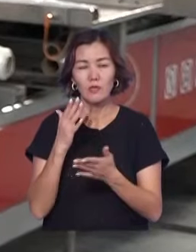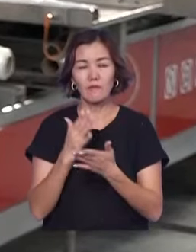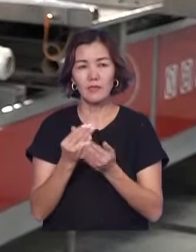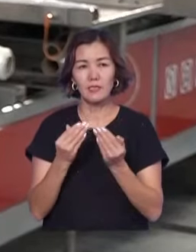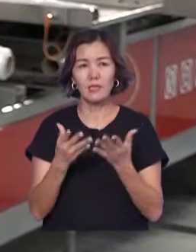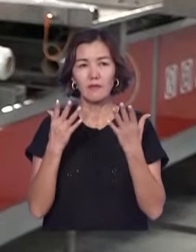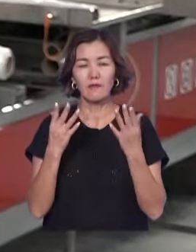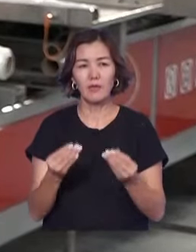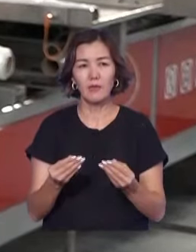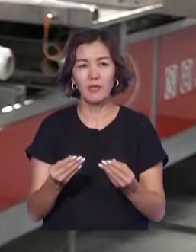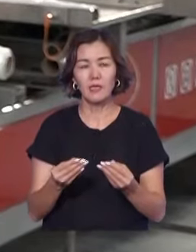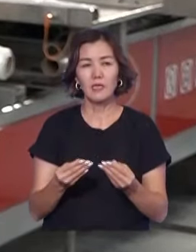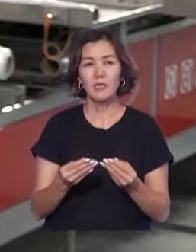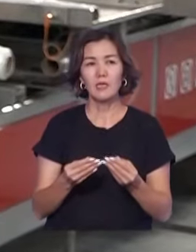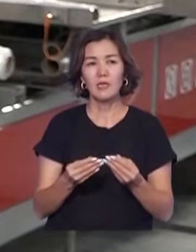настоящее время